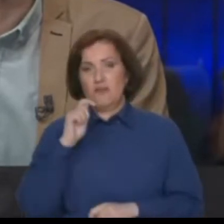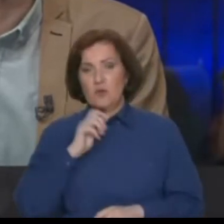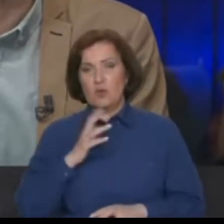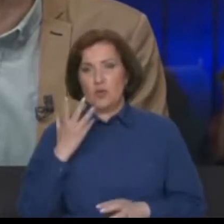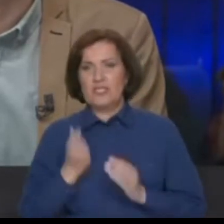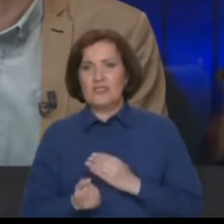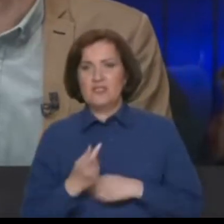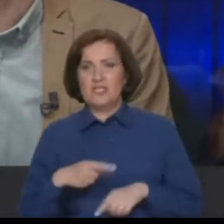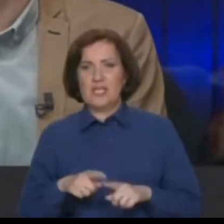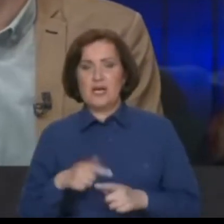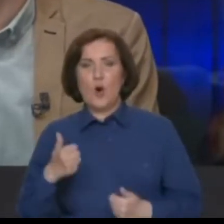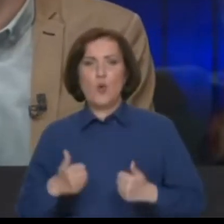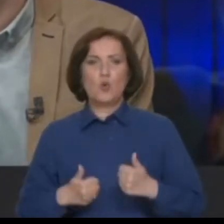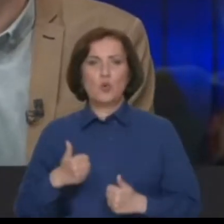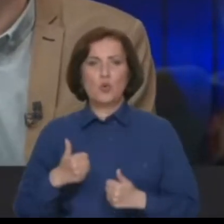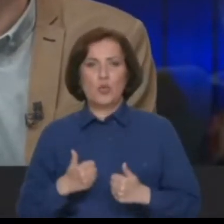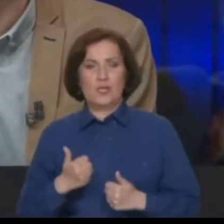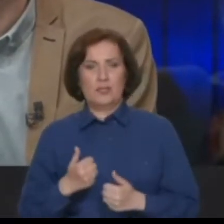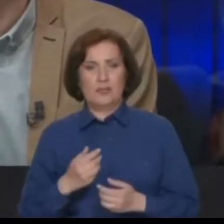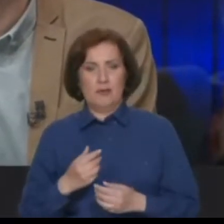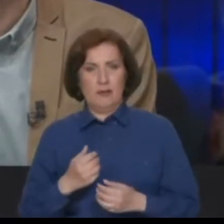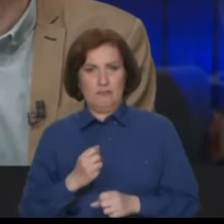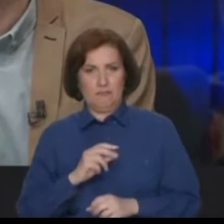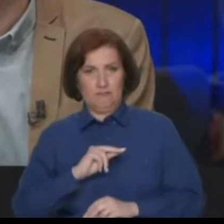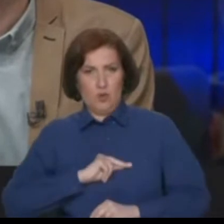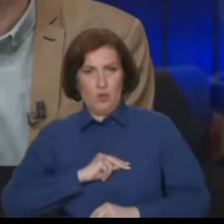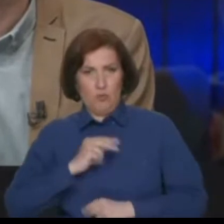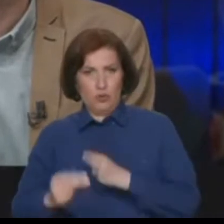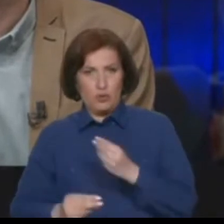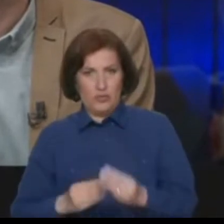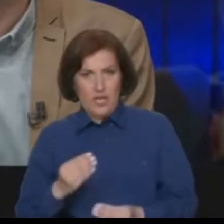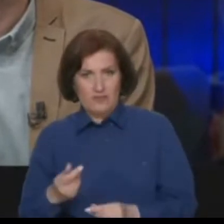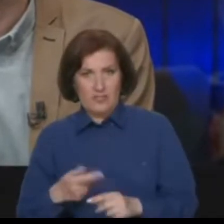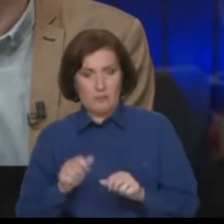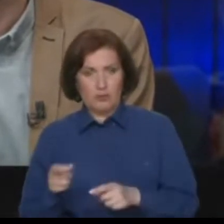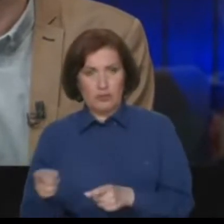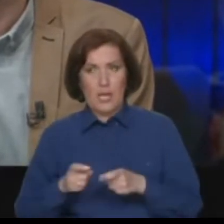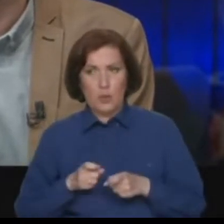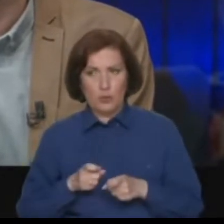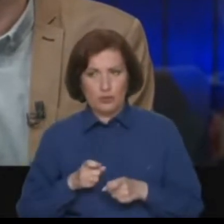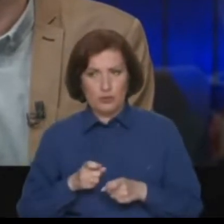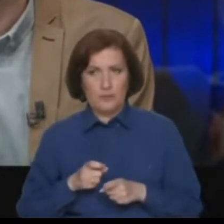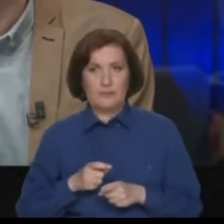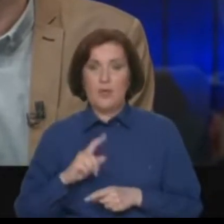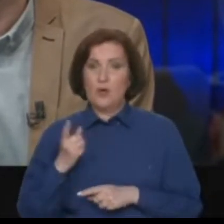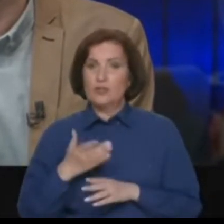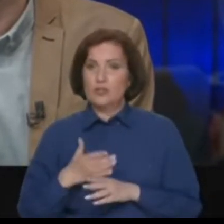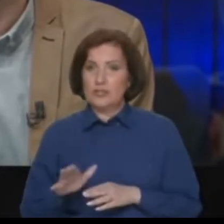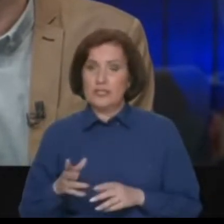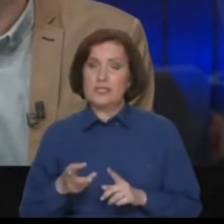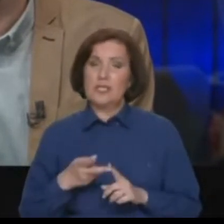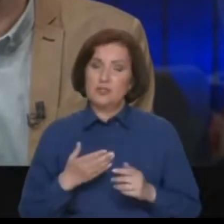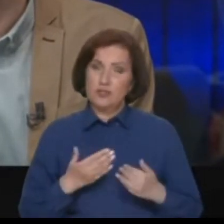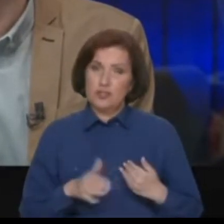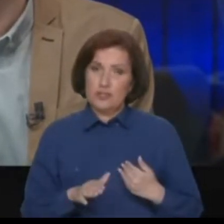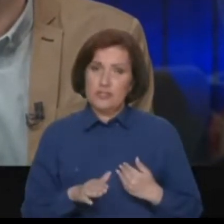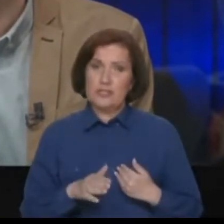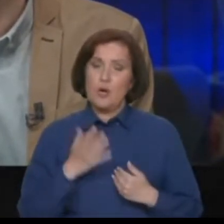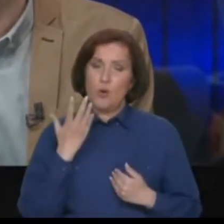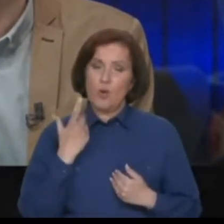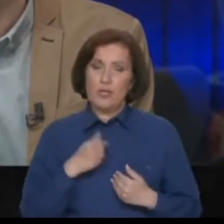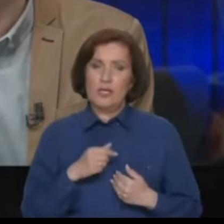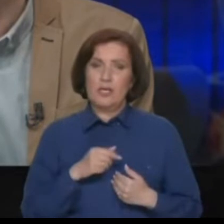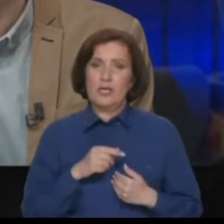коли з'явилась така конкуренція за роботодавців, коли є можливість залучити їх. Це одна частина, є інша частина.